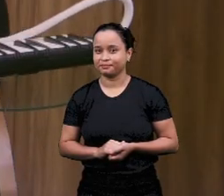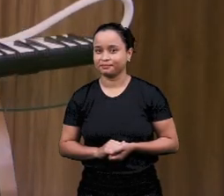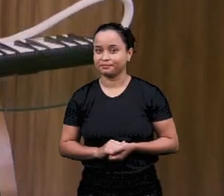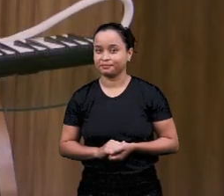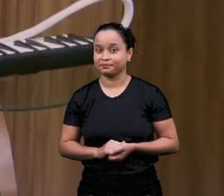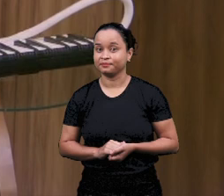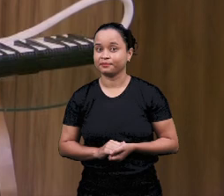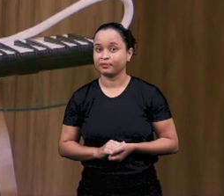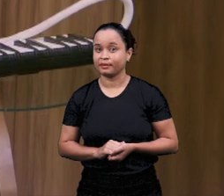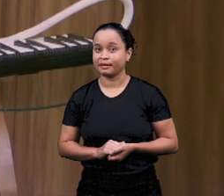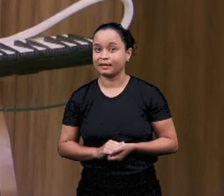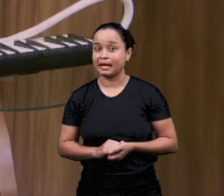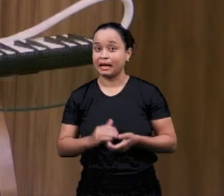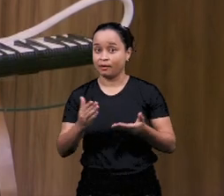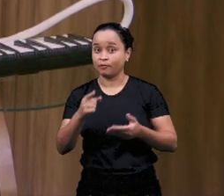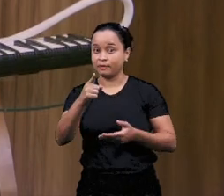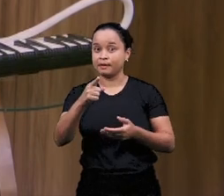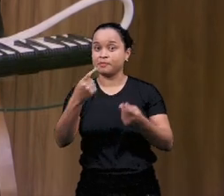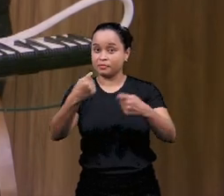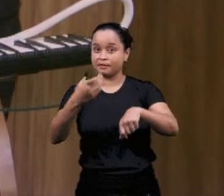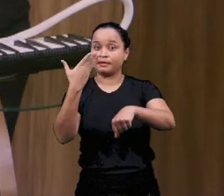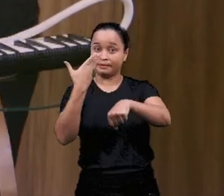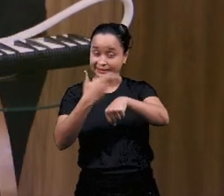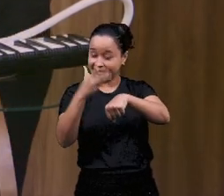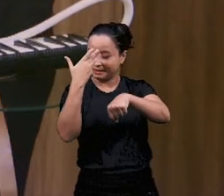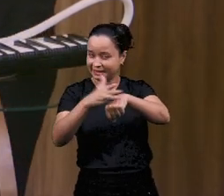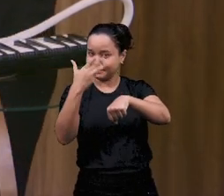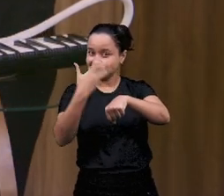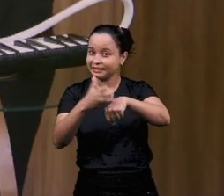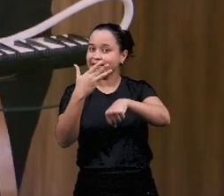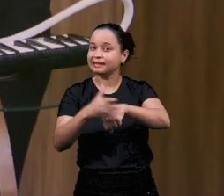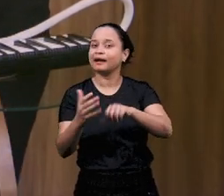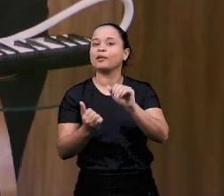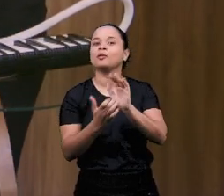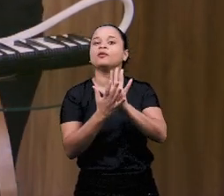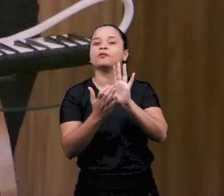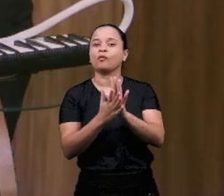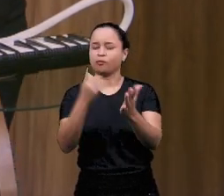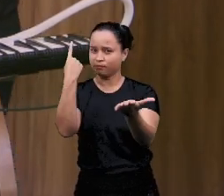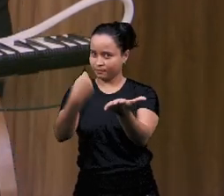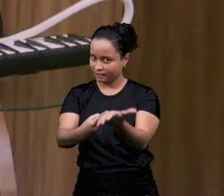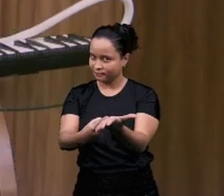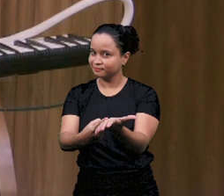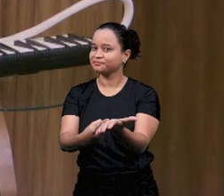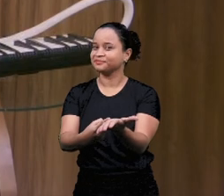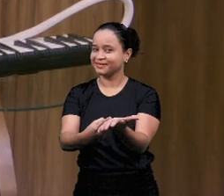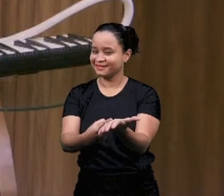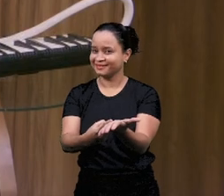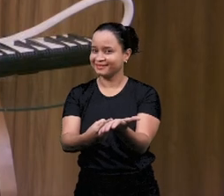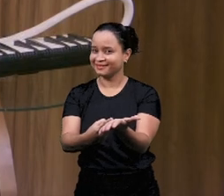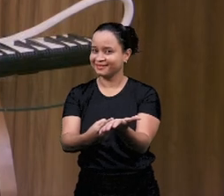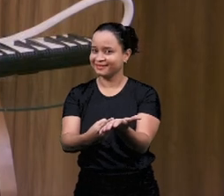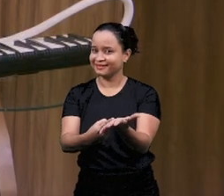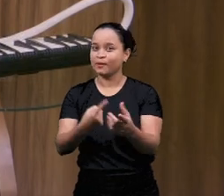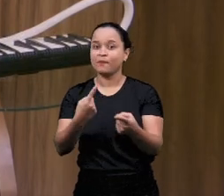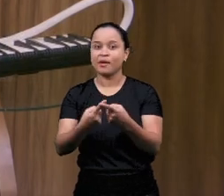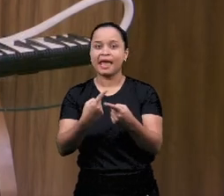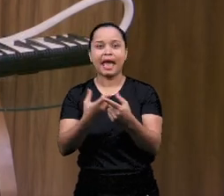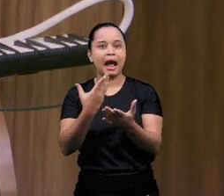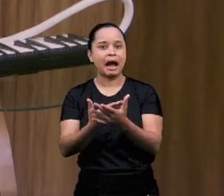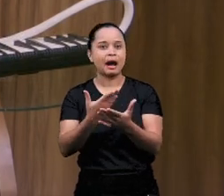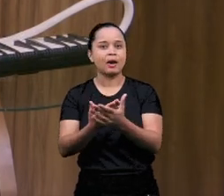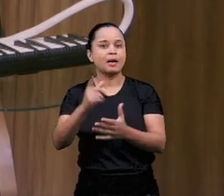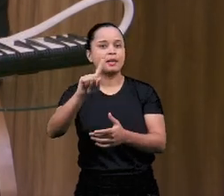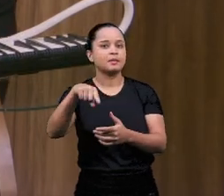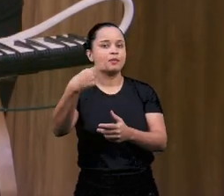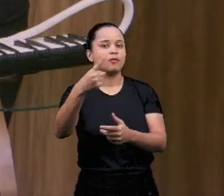Je veux vous voir vous entraîner beaucoup cette louange. D'accord? Afin que la prochaine étude, on puisse